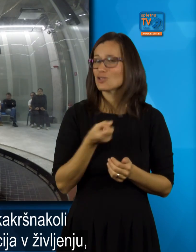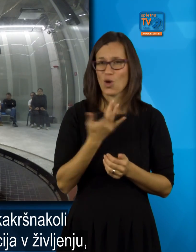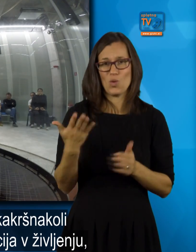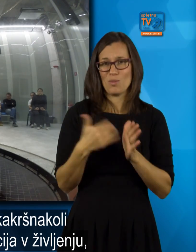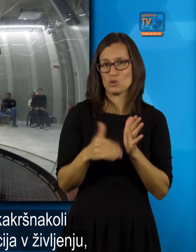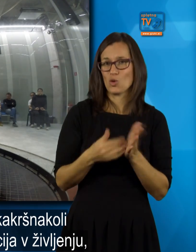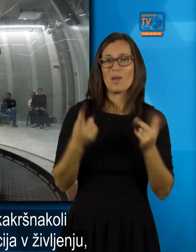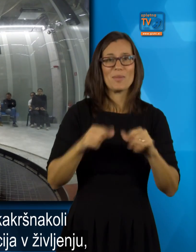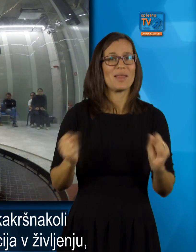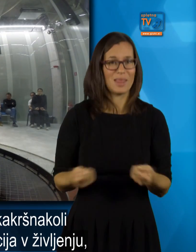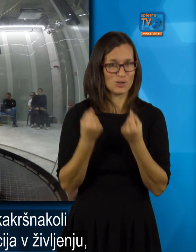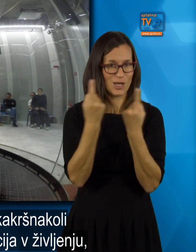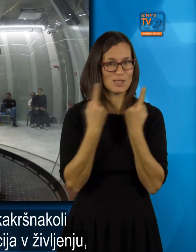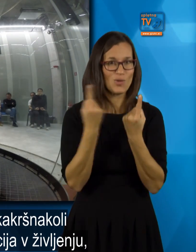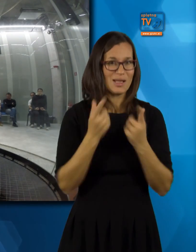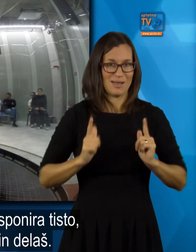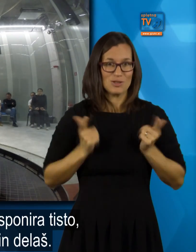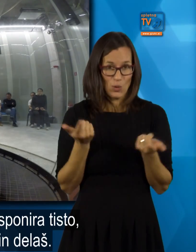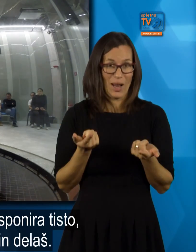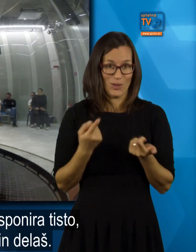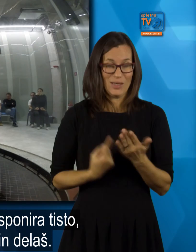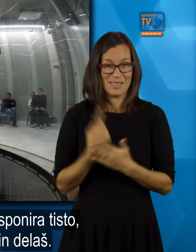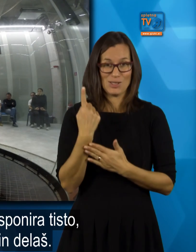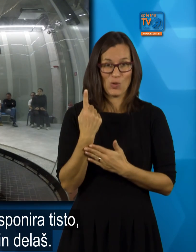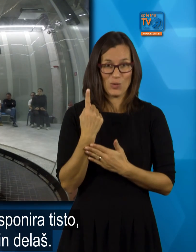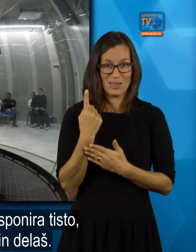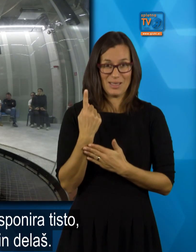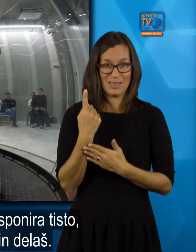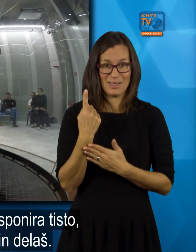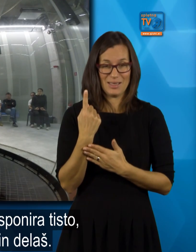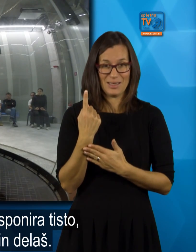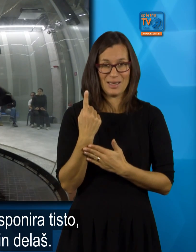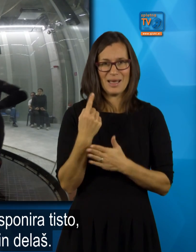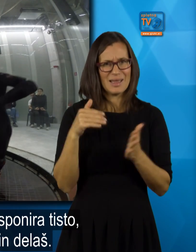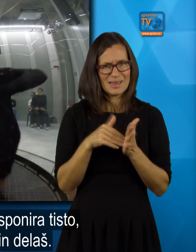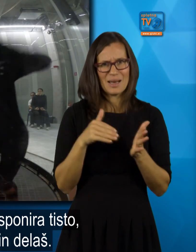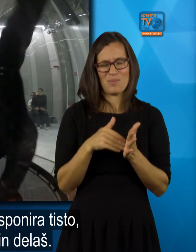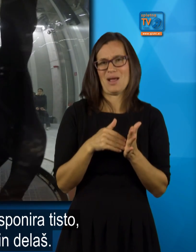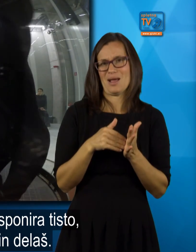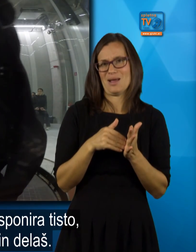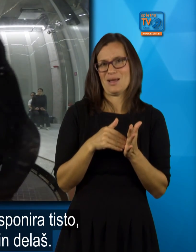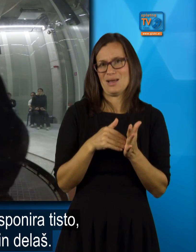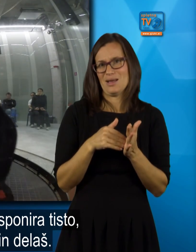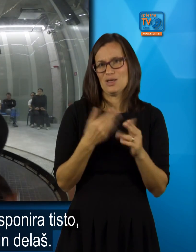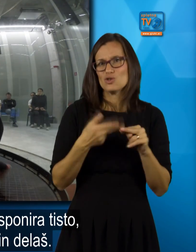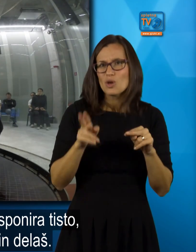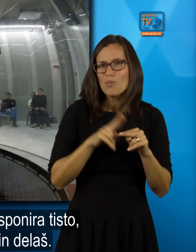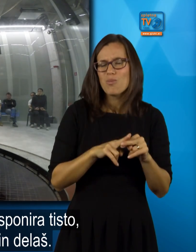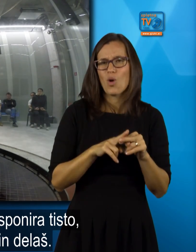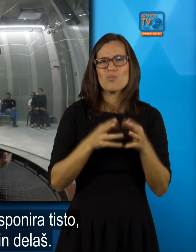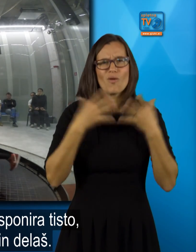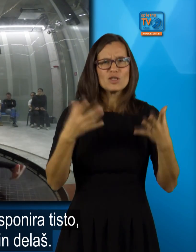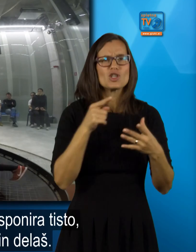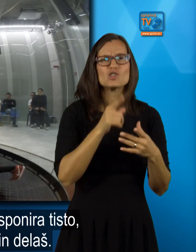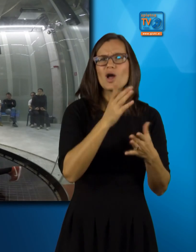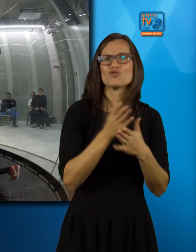kakršnakoli poškodba ali pa težka situacija v življenju, ki se ti zgodi, še bolj eksponira to, kar ti že prej občutiš,